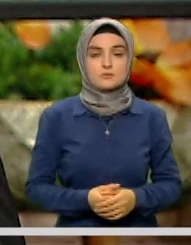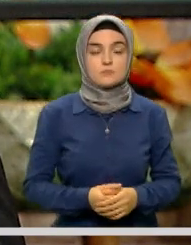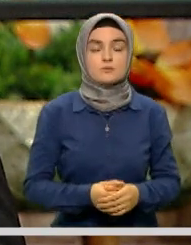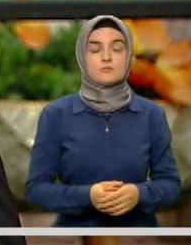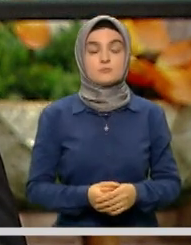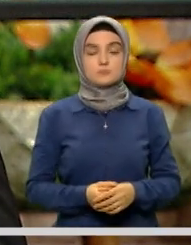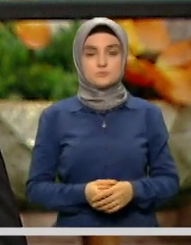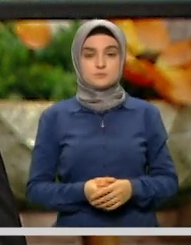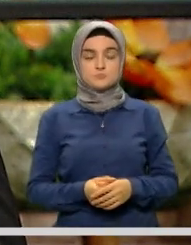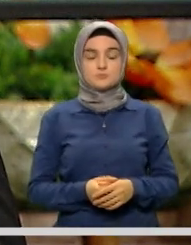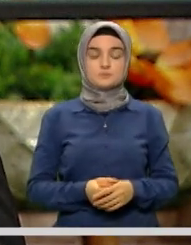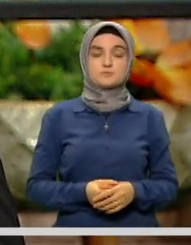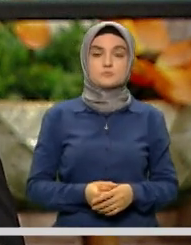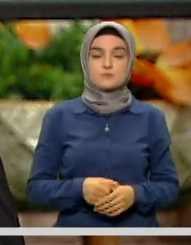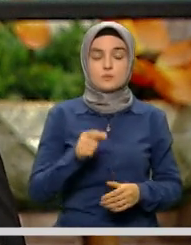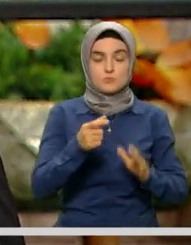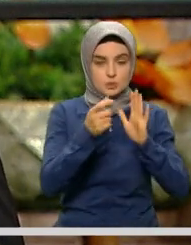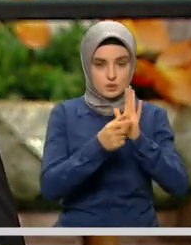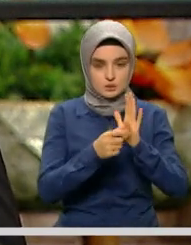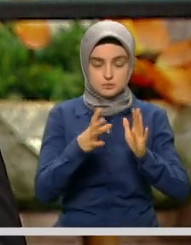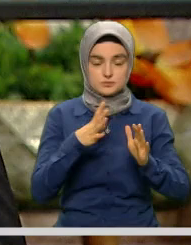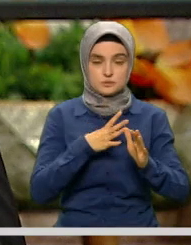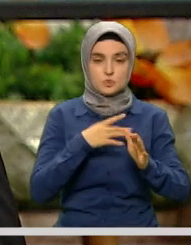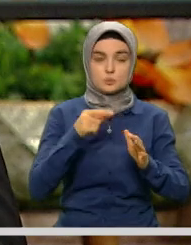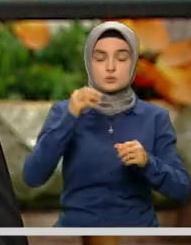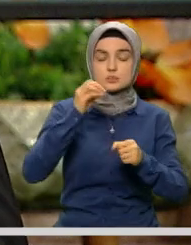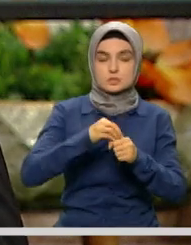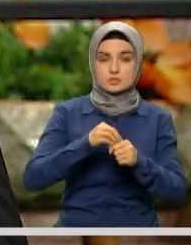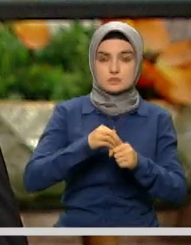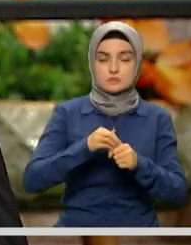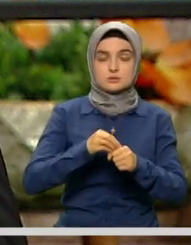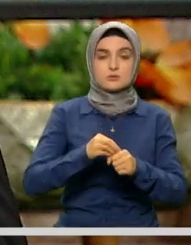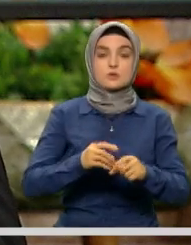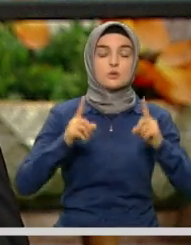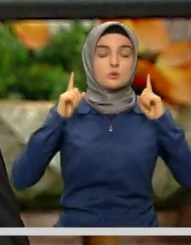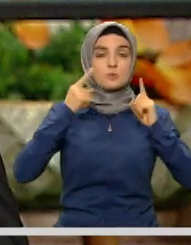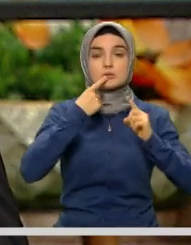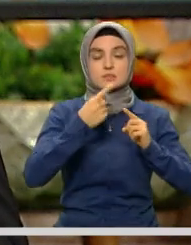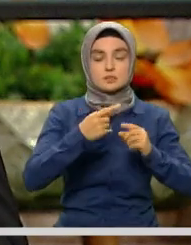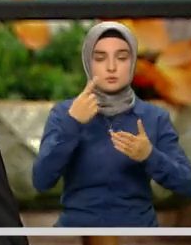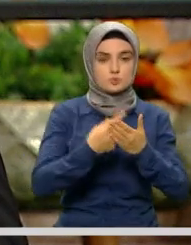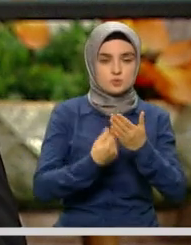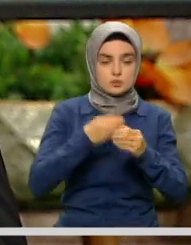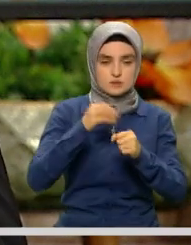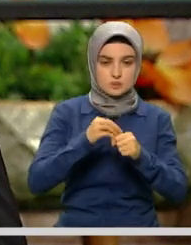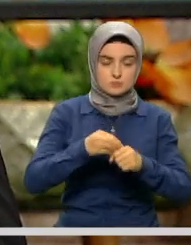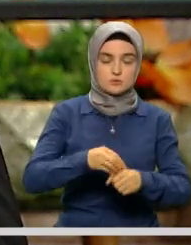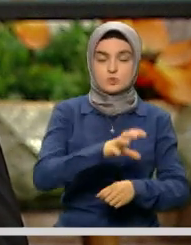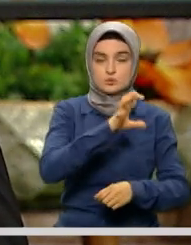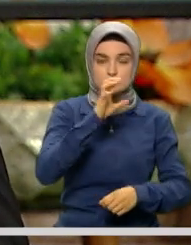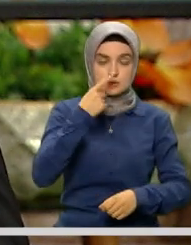kendisinin tevbe ettiğini ifade eden ayet-i kerimeler var. Dolayısıyla tevbe dediğimiz şey Kur'an-ı Kerim ve sünnette